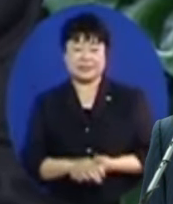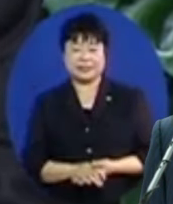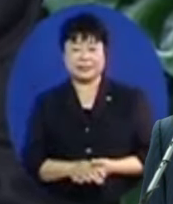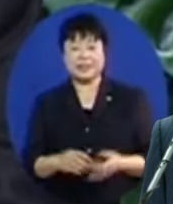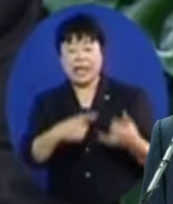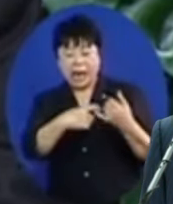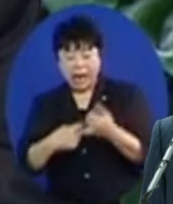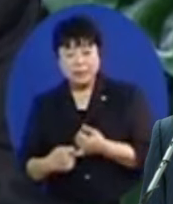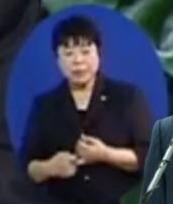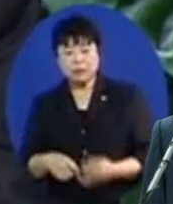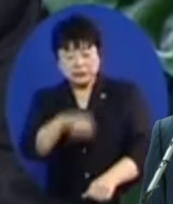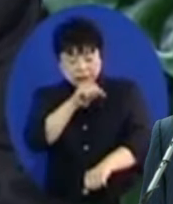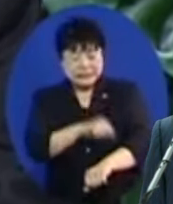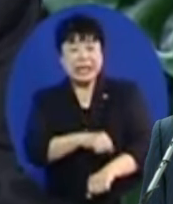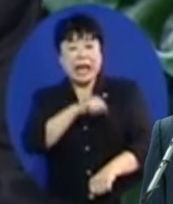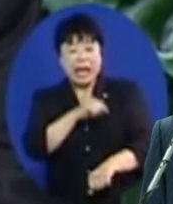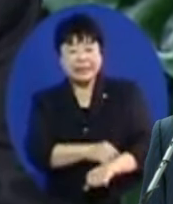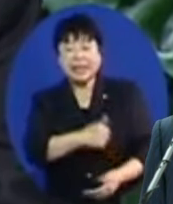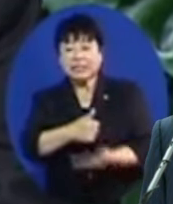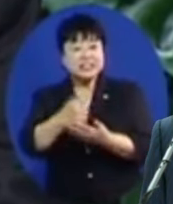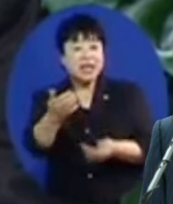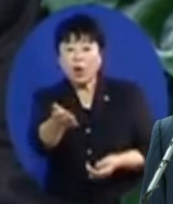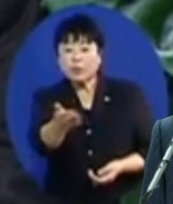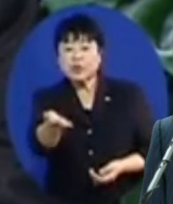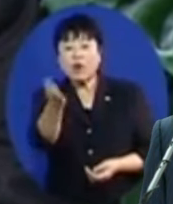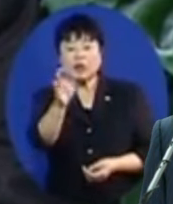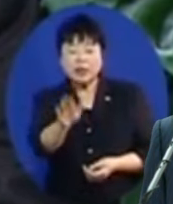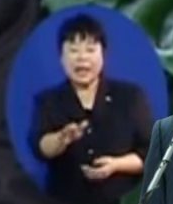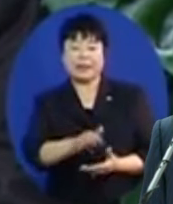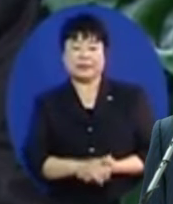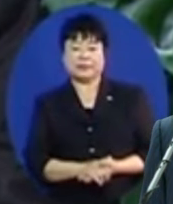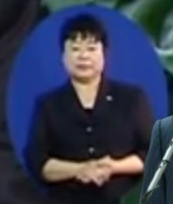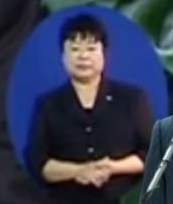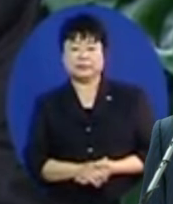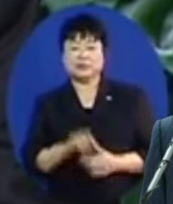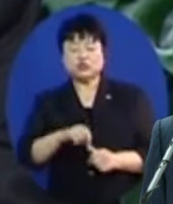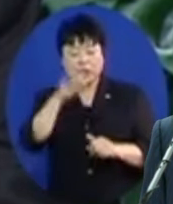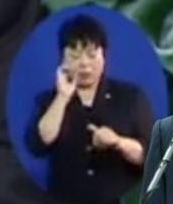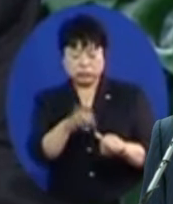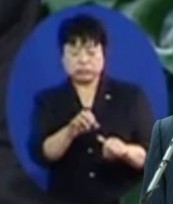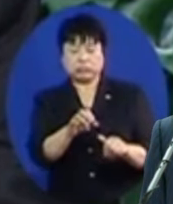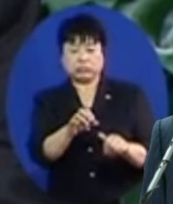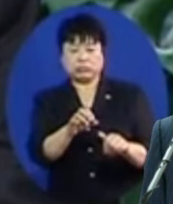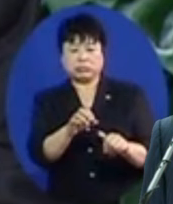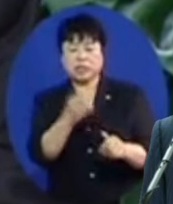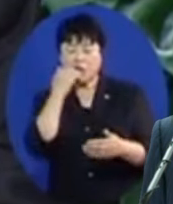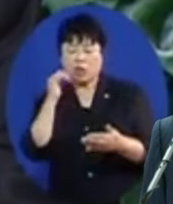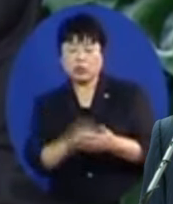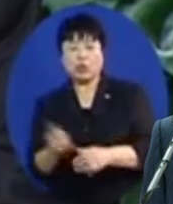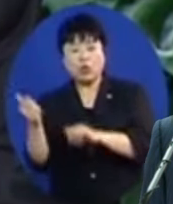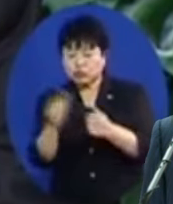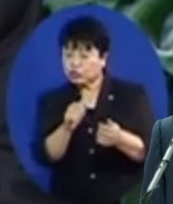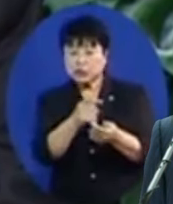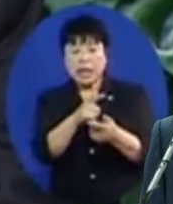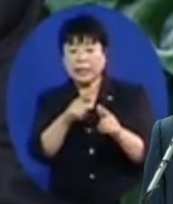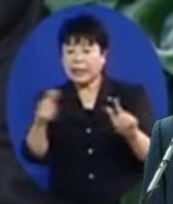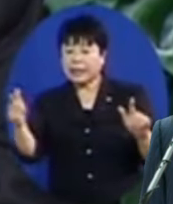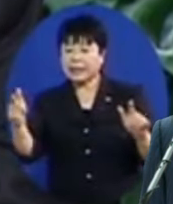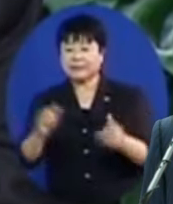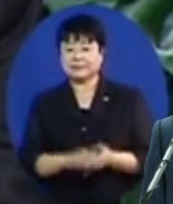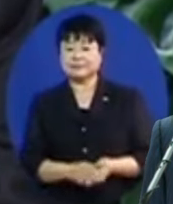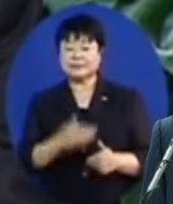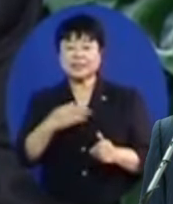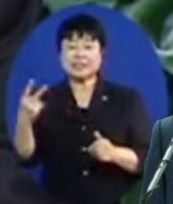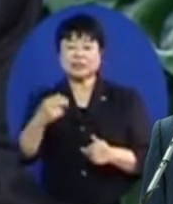가늠한 것을 잘했다고 말하지 않았습니다. 그러나 정죄해서 너를 돌로 죽이려고 하지는 않는다.